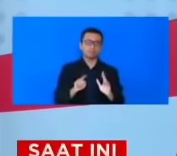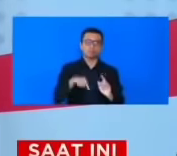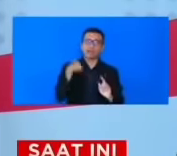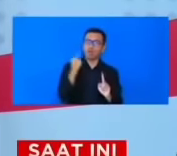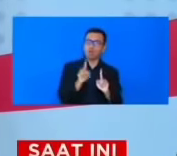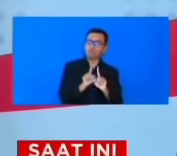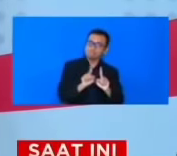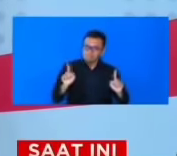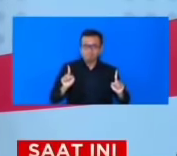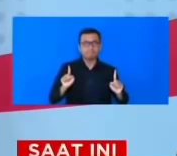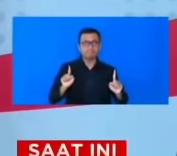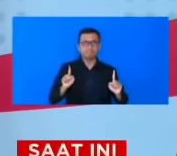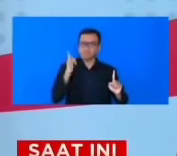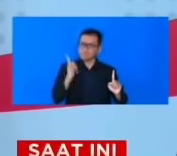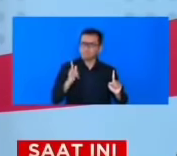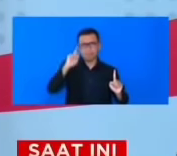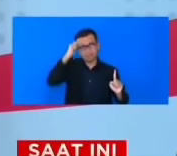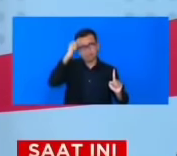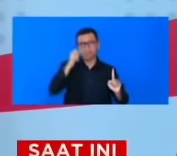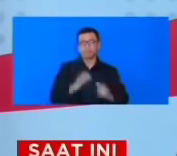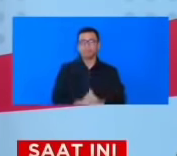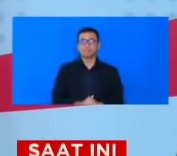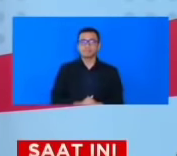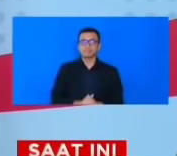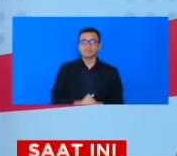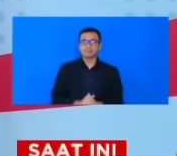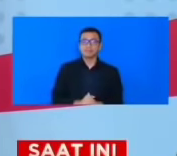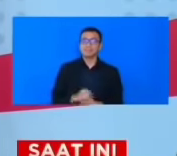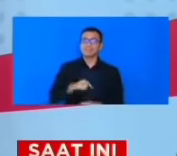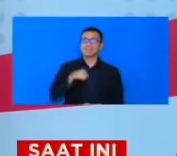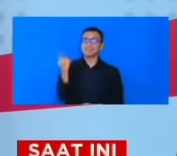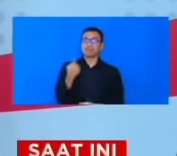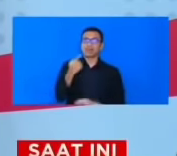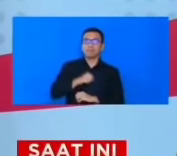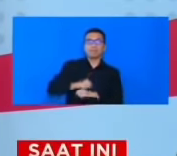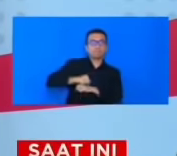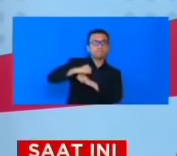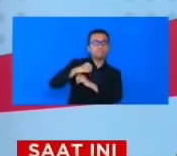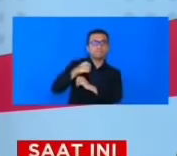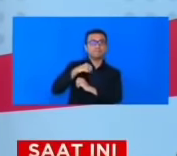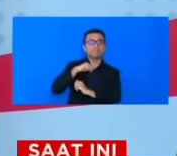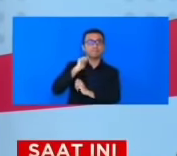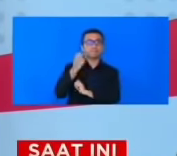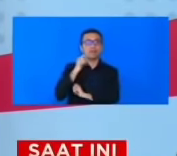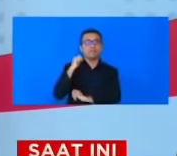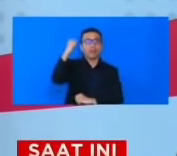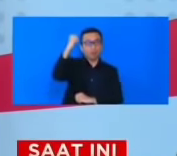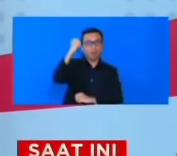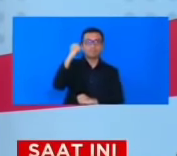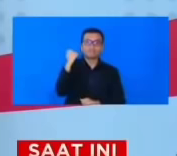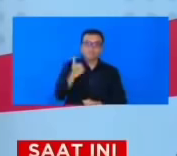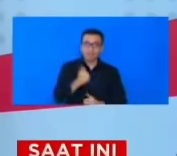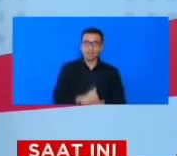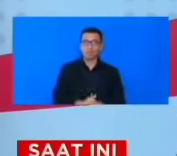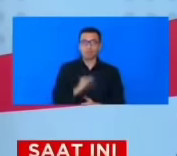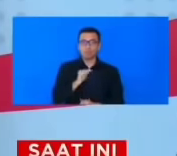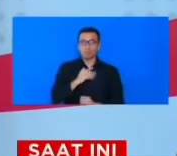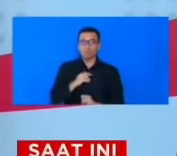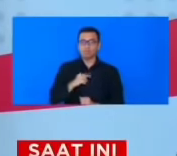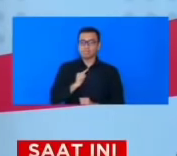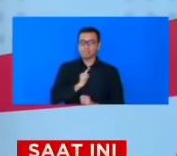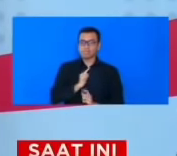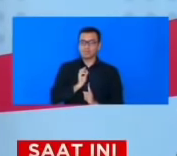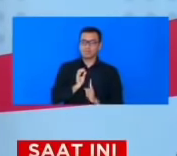kita semuanya bisa menjadi pahlawan untuk melindungi diri kita sendiri, melindungi keluarga